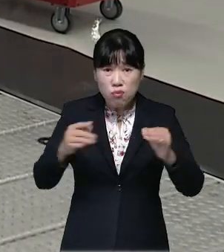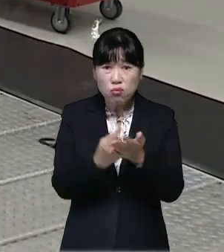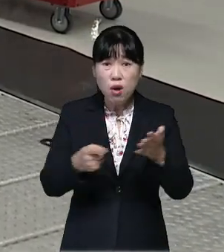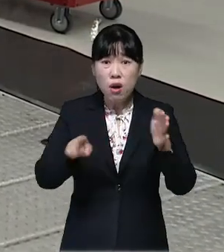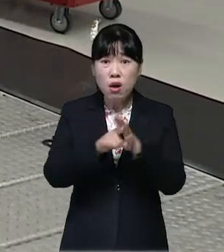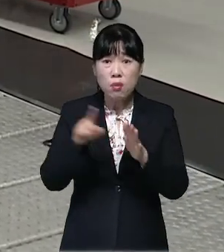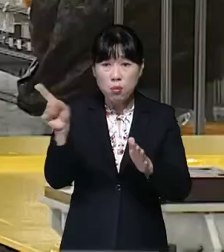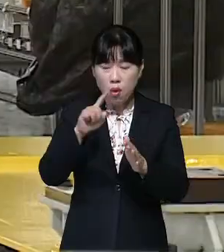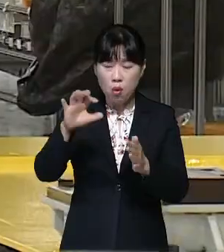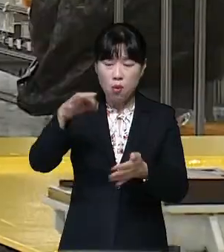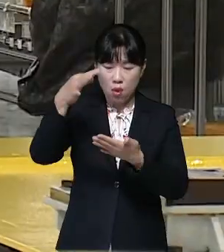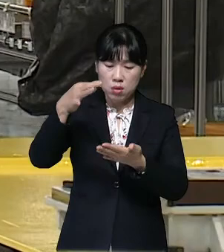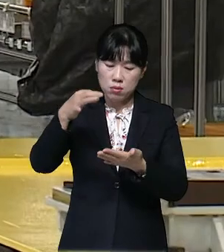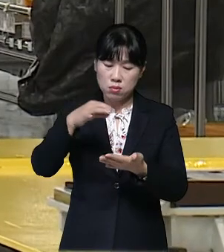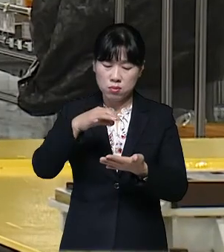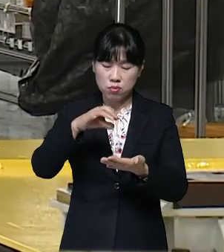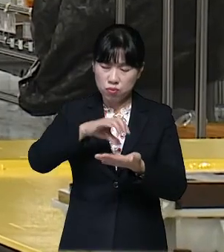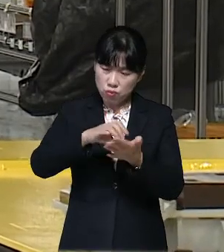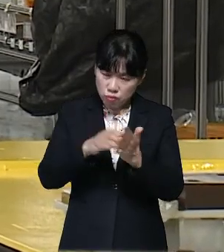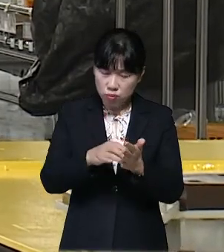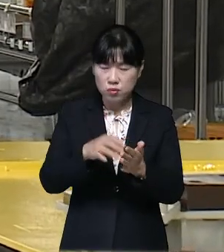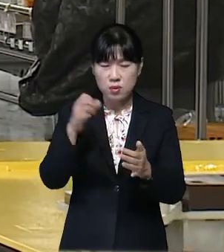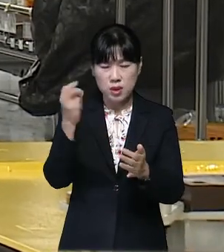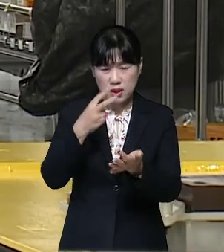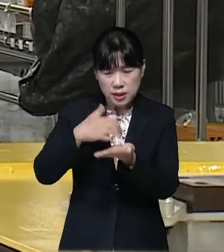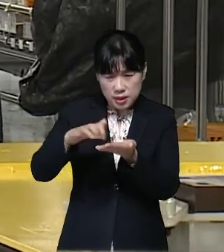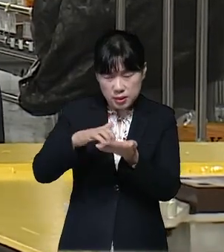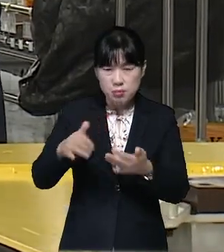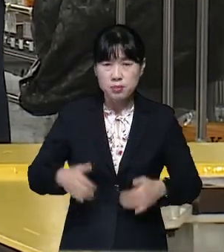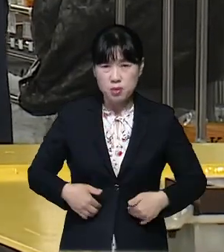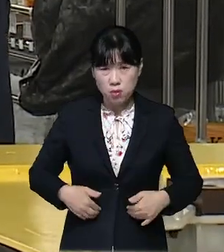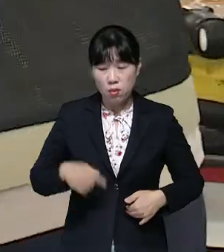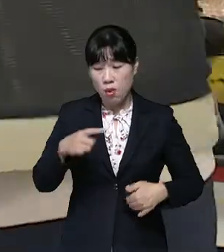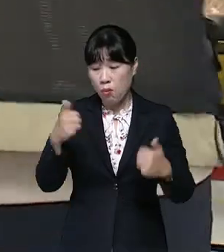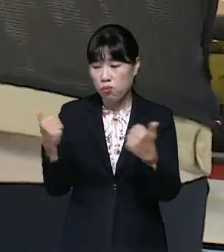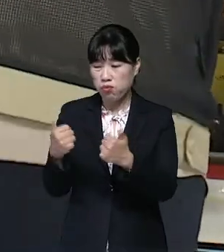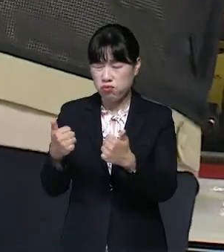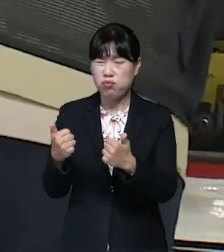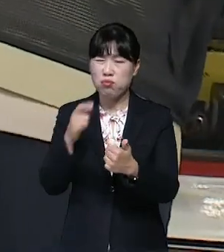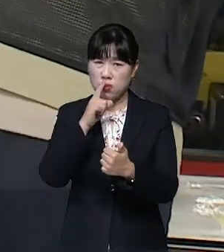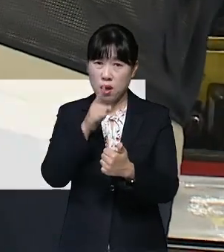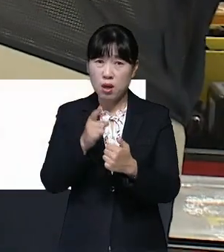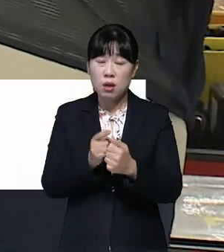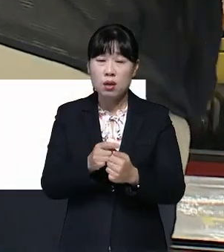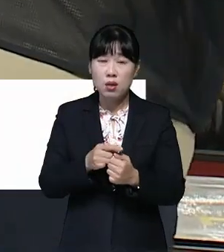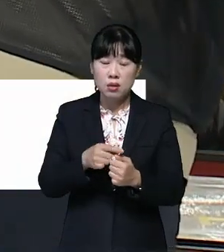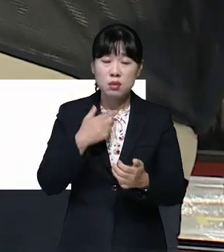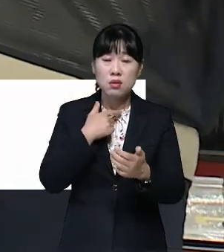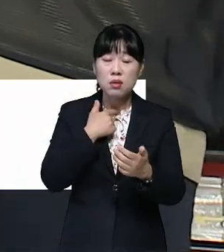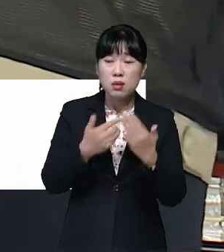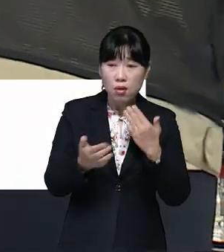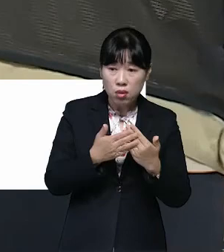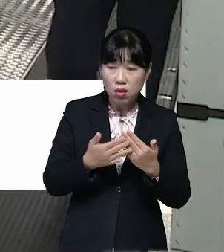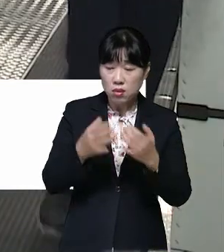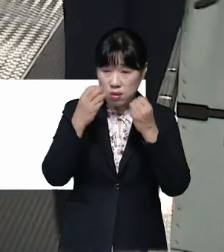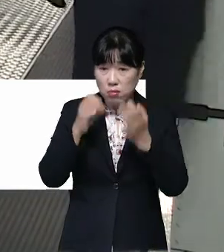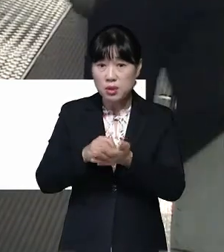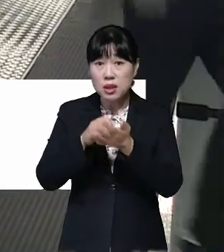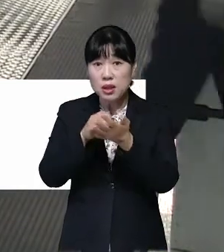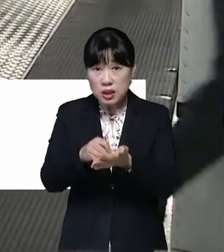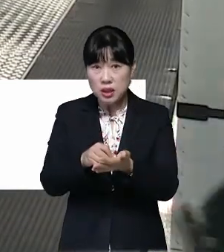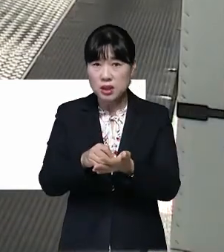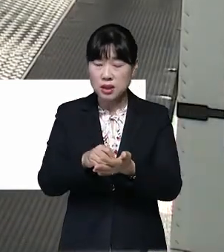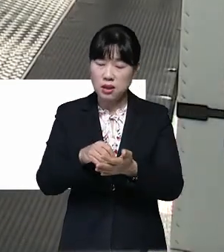위해 적정 임금에 대한 재논의가 필요하다고 주장했습니다. 이용섭 광주시장은 경력직과 신입 등 연봉 차이가